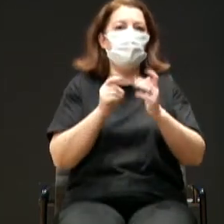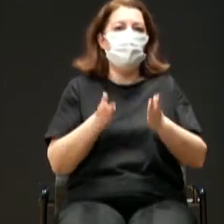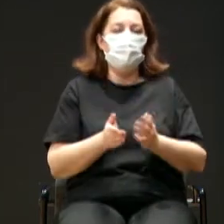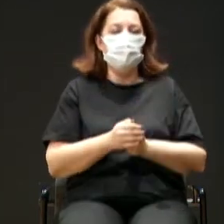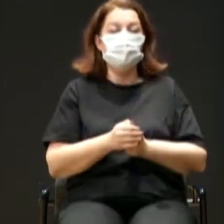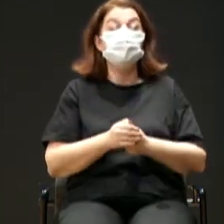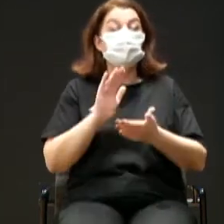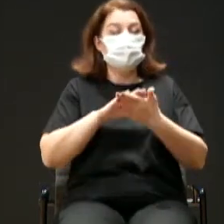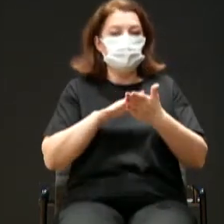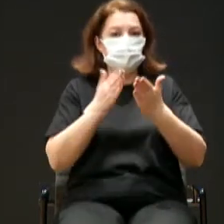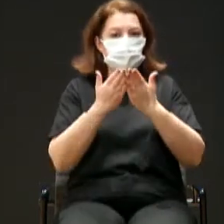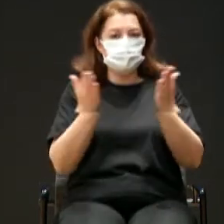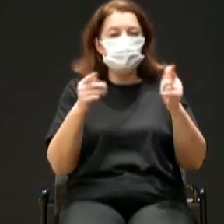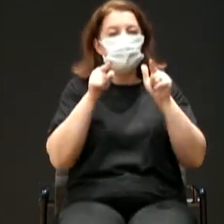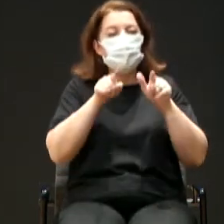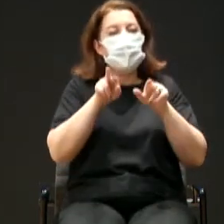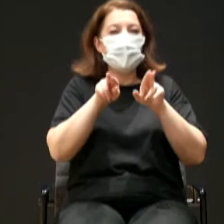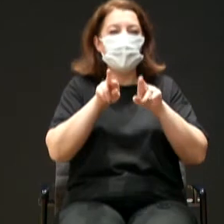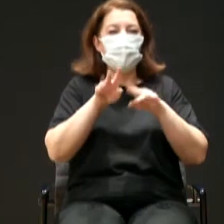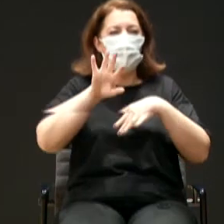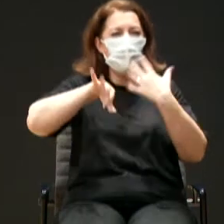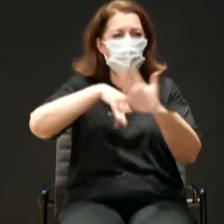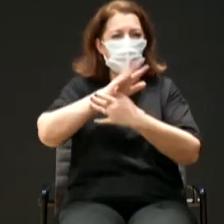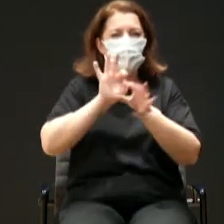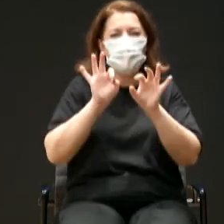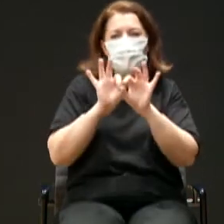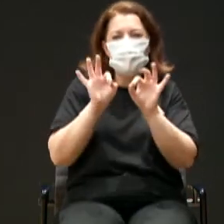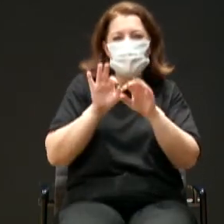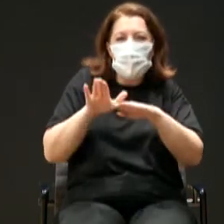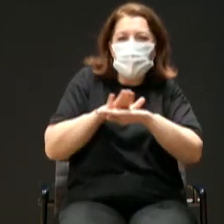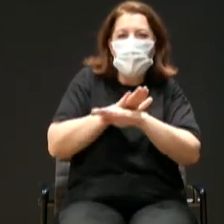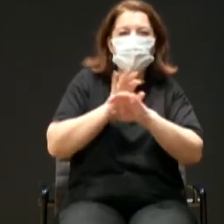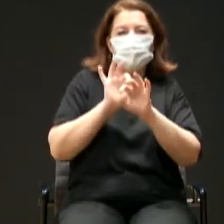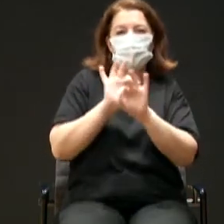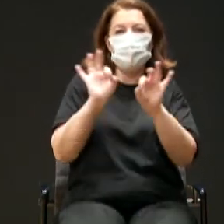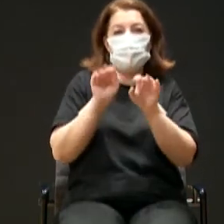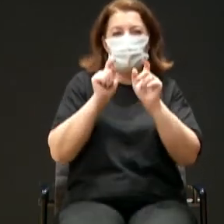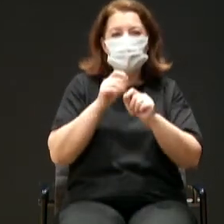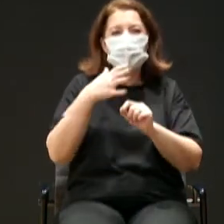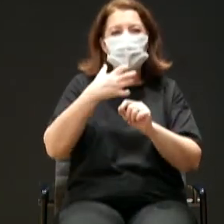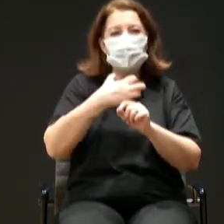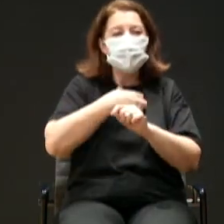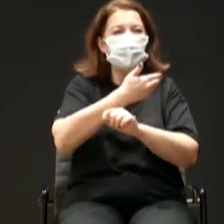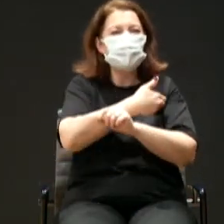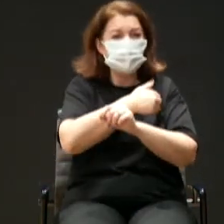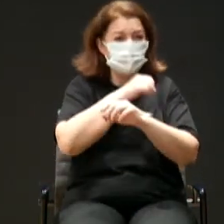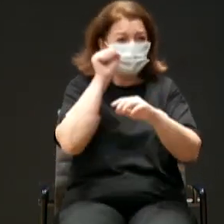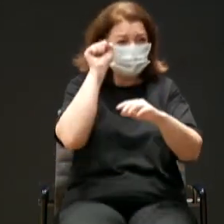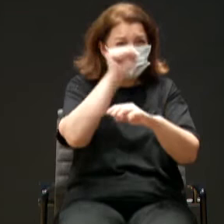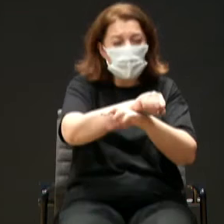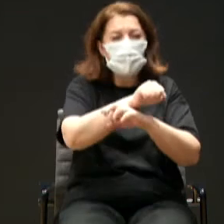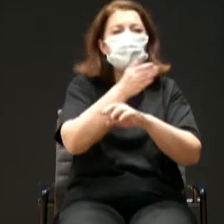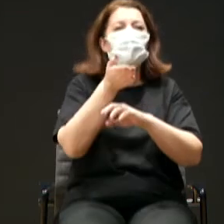Arkadaşlar bu tip olayları örtmeye çalışmak kendi insanımıza ihanetten başka hiçbir şey değil.